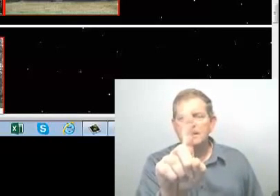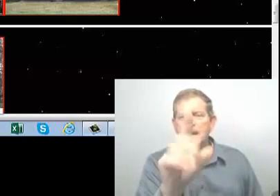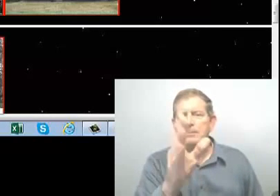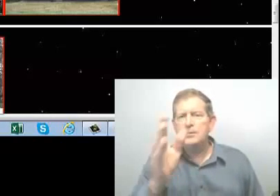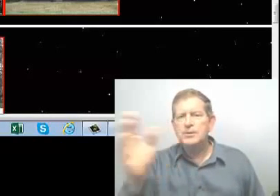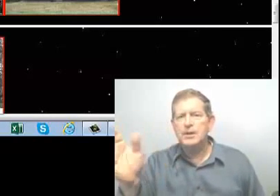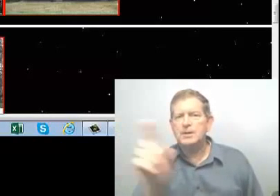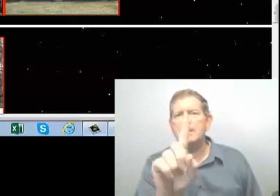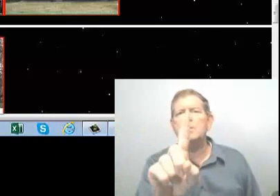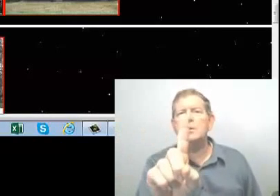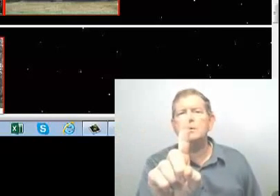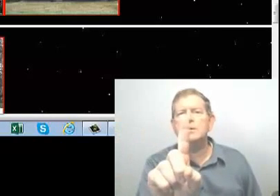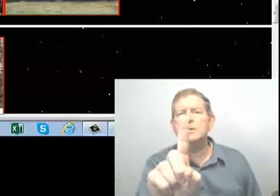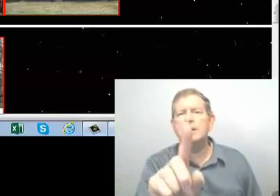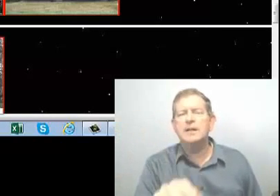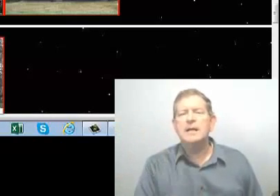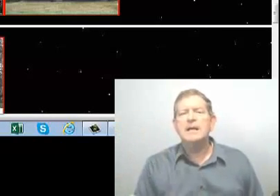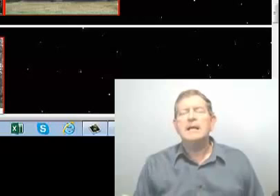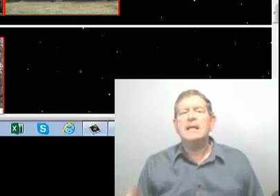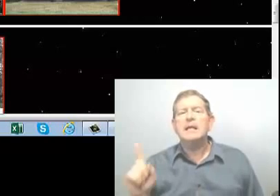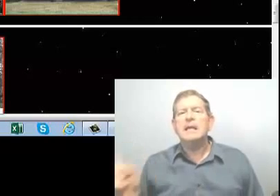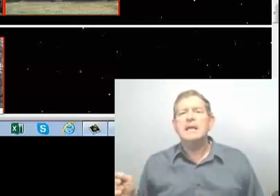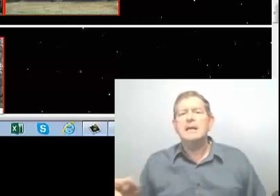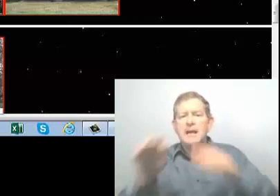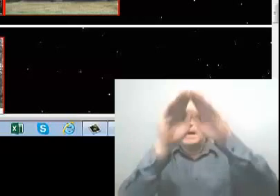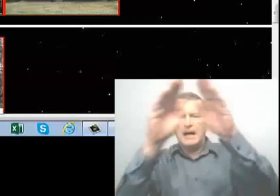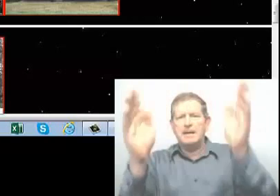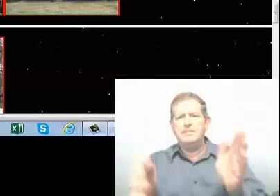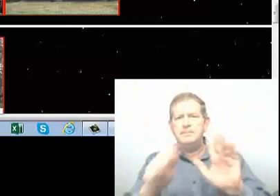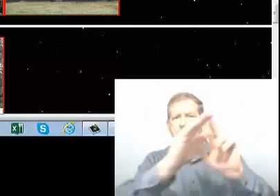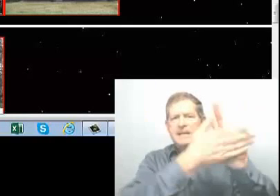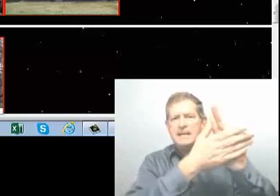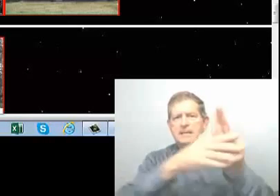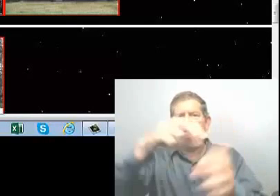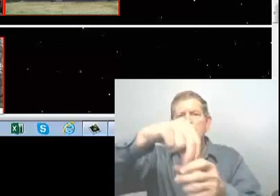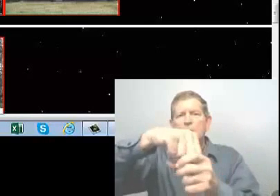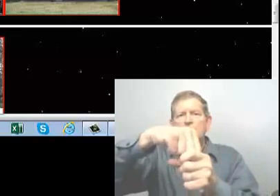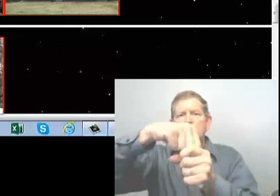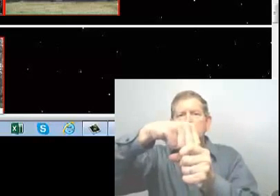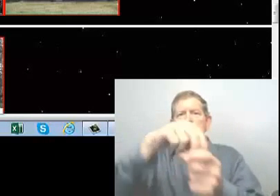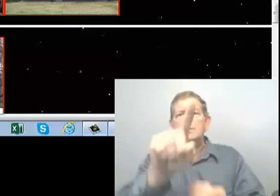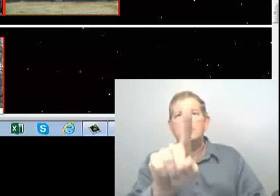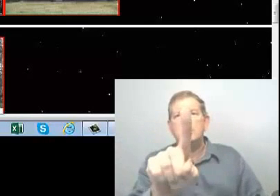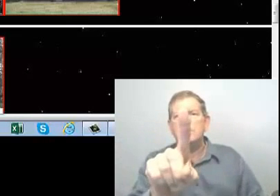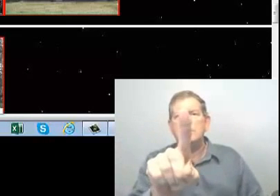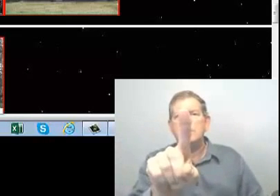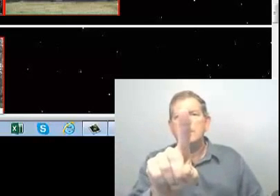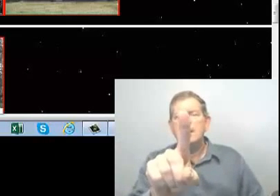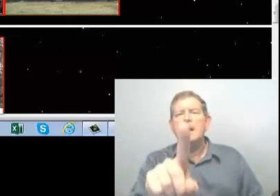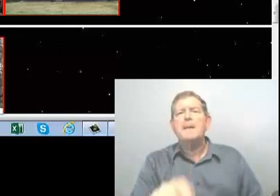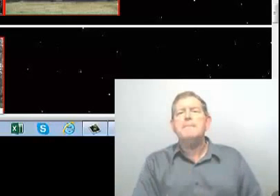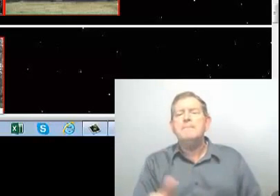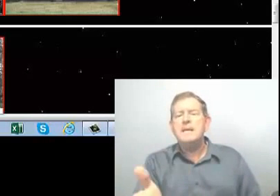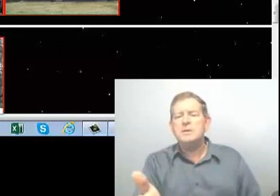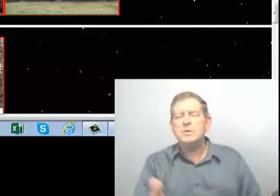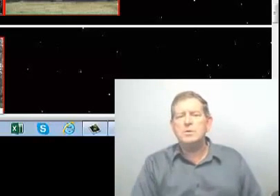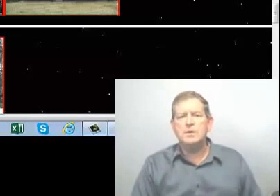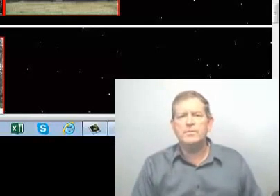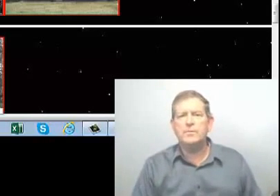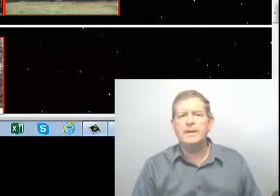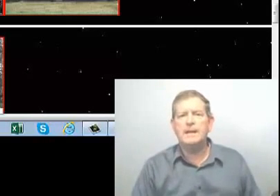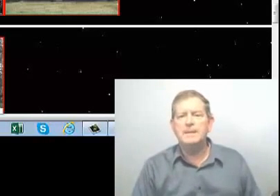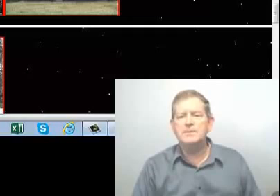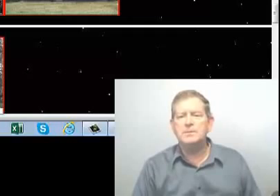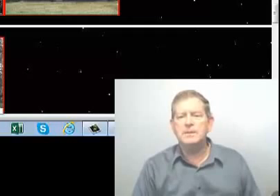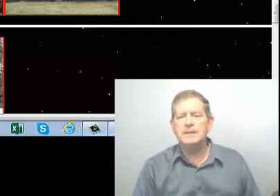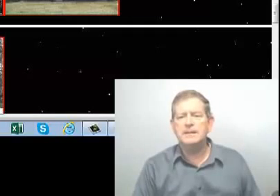Hein? Pas plusieurs, mais une seule. Il habite dans une maison, comme